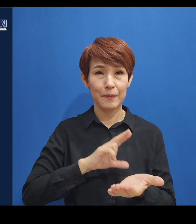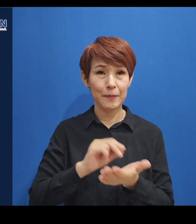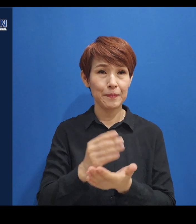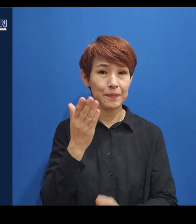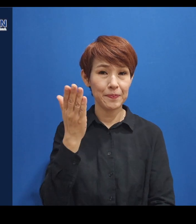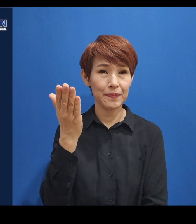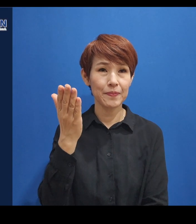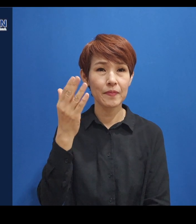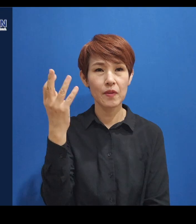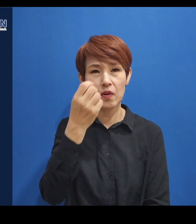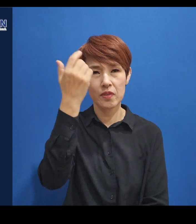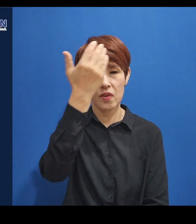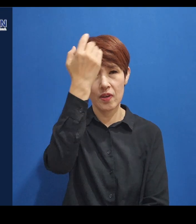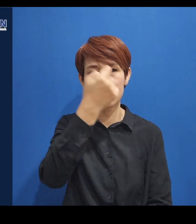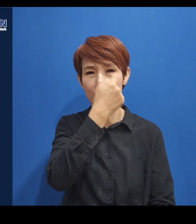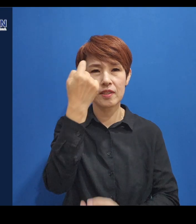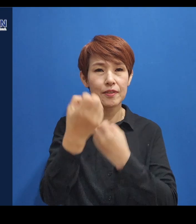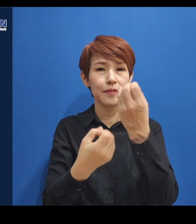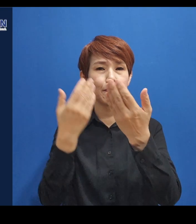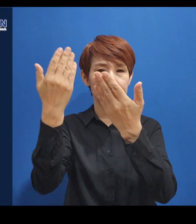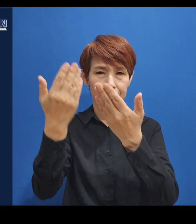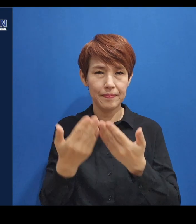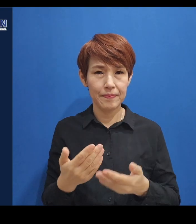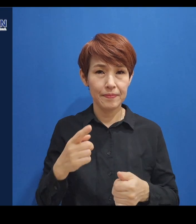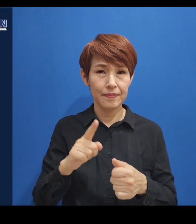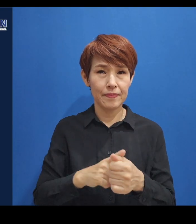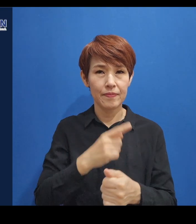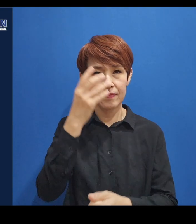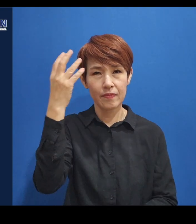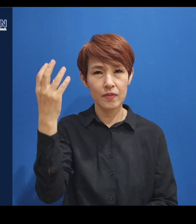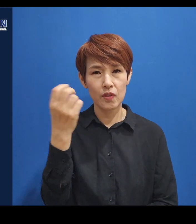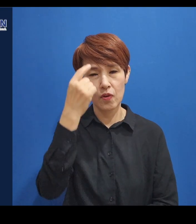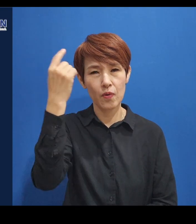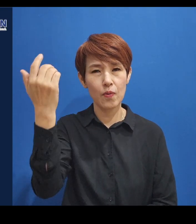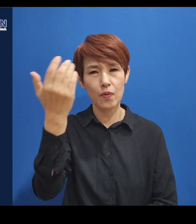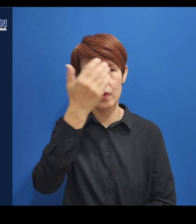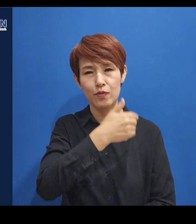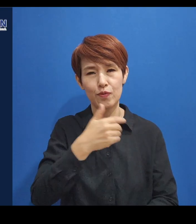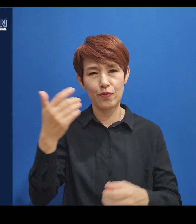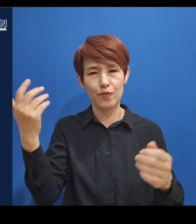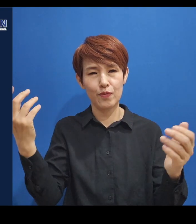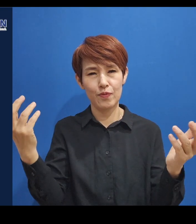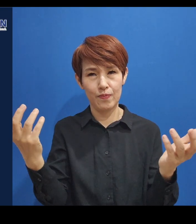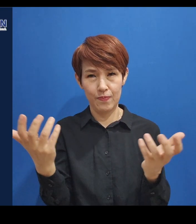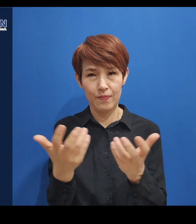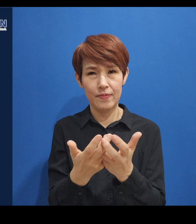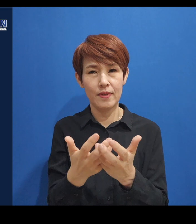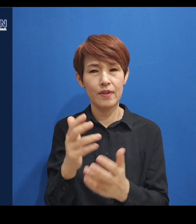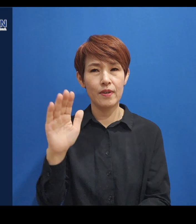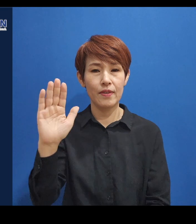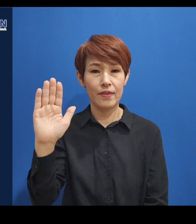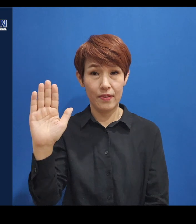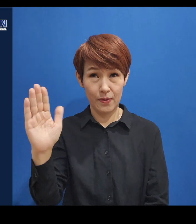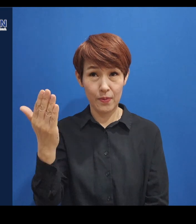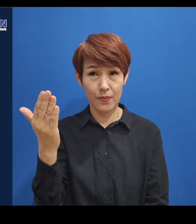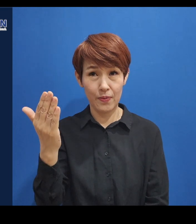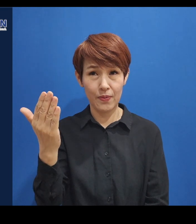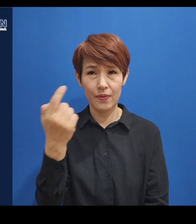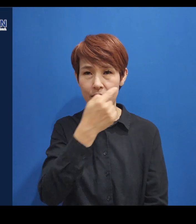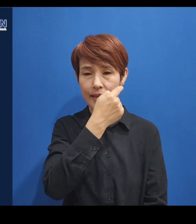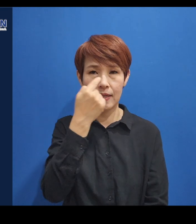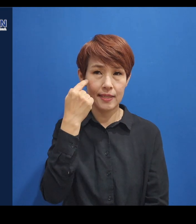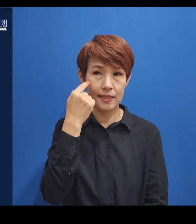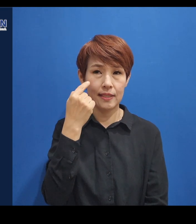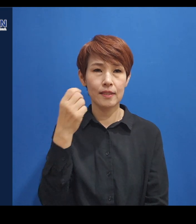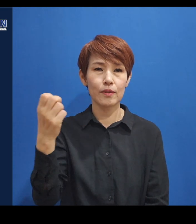받을까요? 성령의 증언해 주심으로, 증인 되신 성령께서 내 안에서 증언해 주심으로